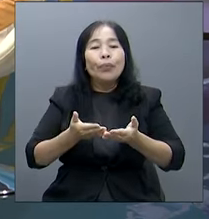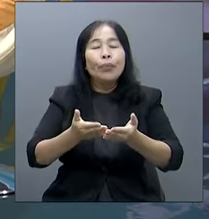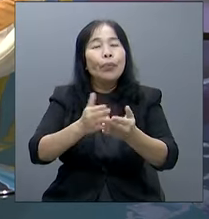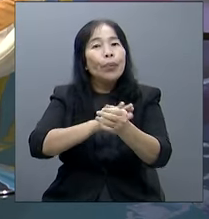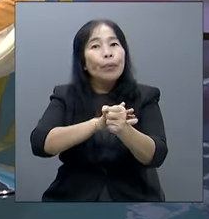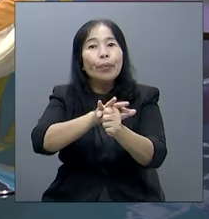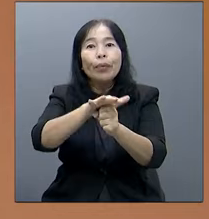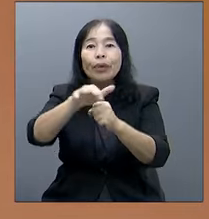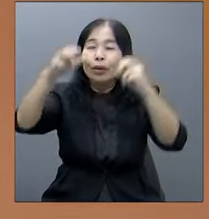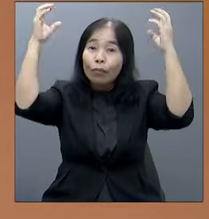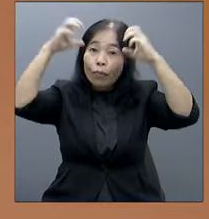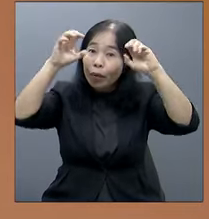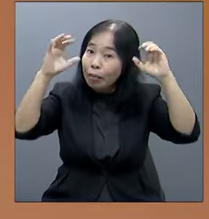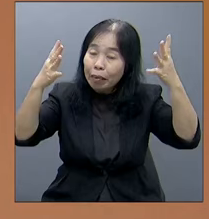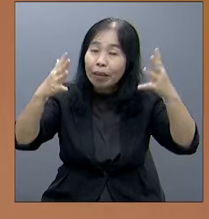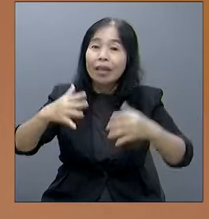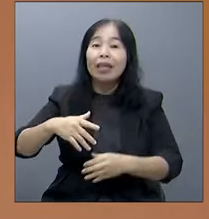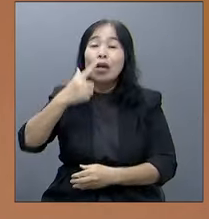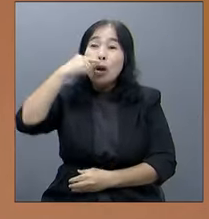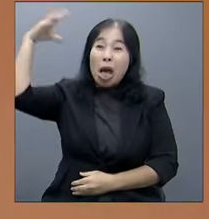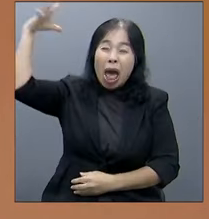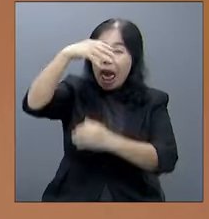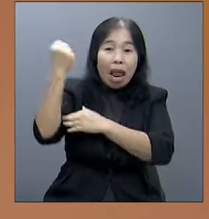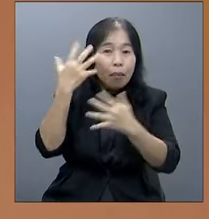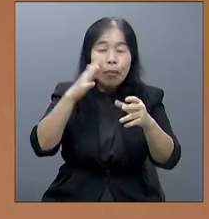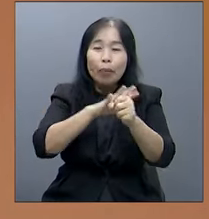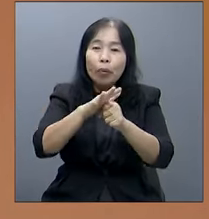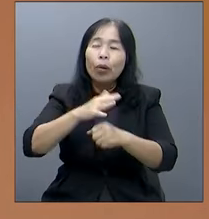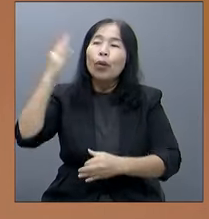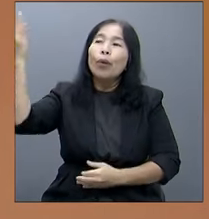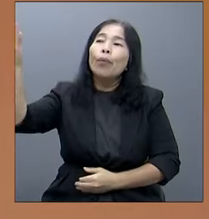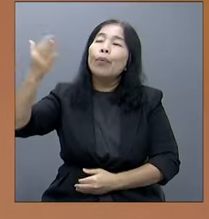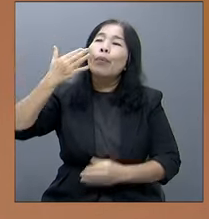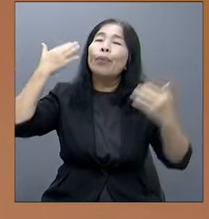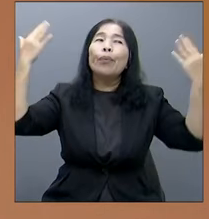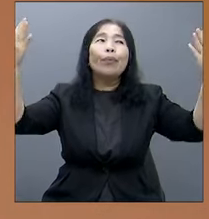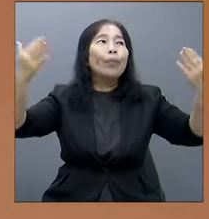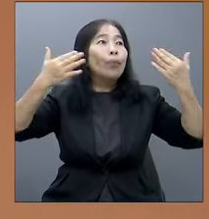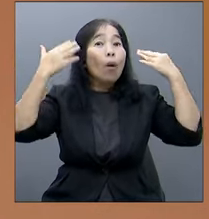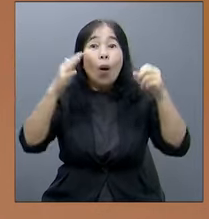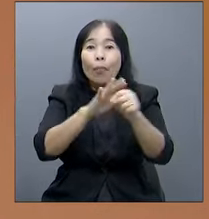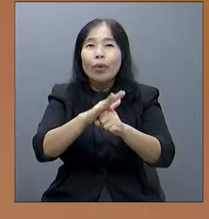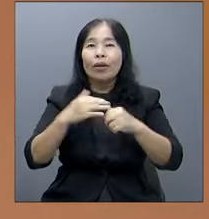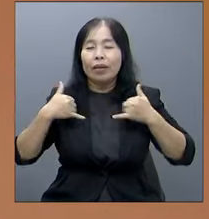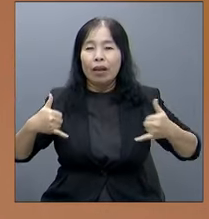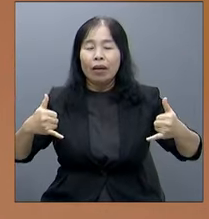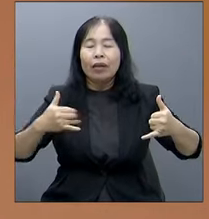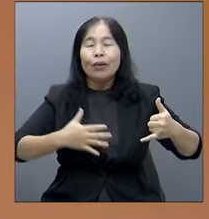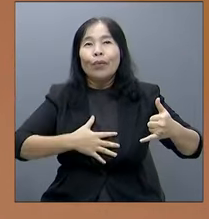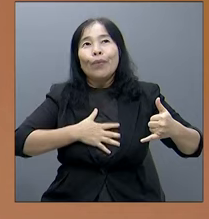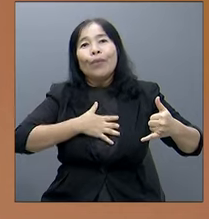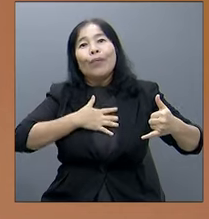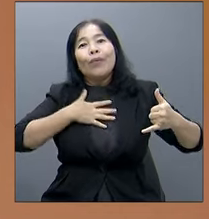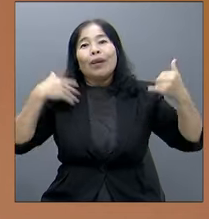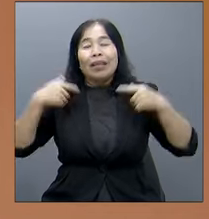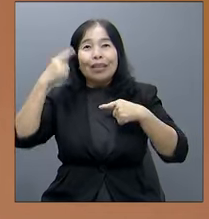และบญกาศดีลมเอ่วยลมชituresกทำใหพเราที่อยู่ 2 ฝั่งไ้น้ızก็รู้สึก เย็นไปด้วยหลคนก